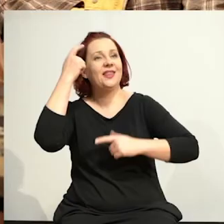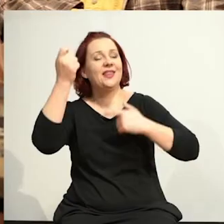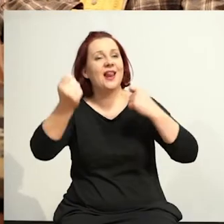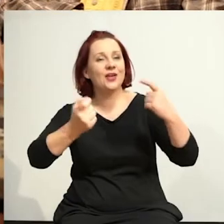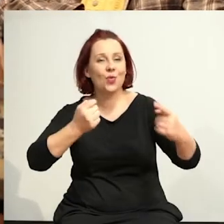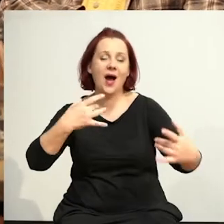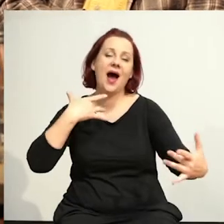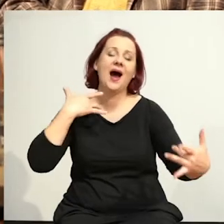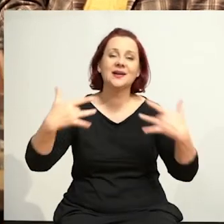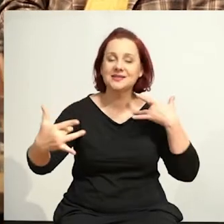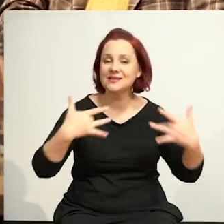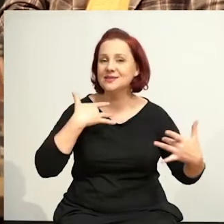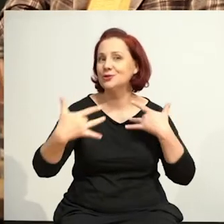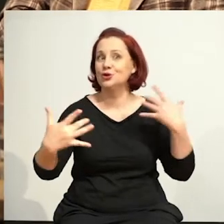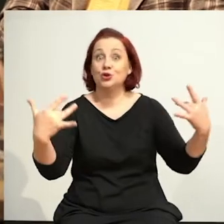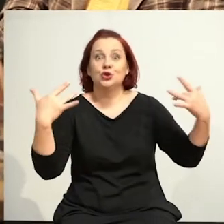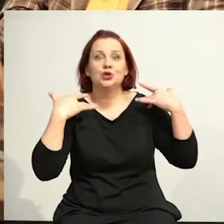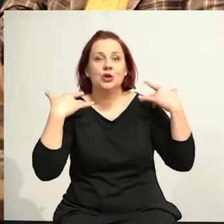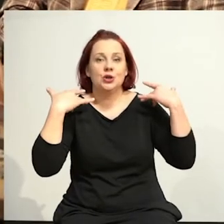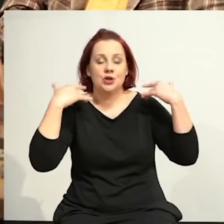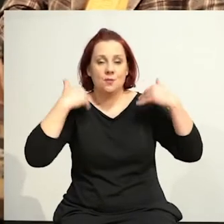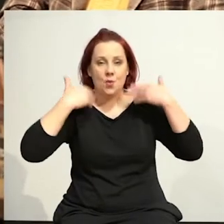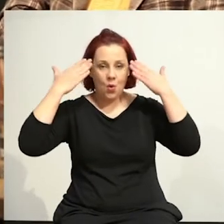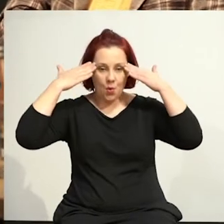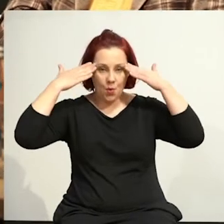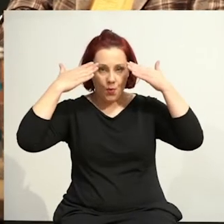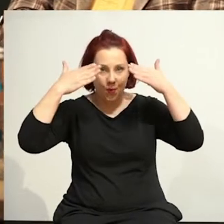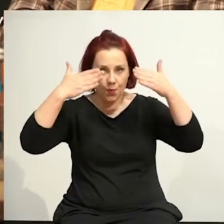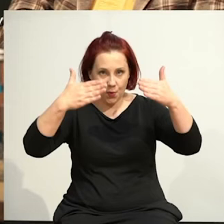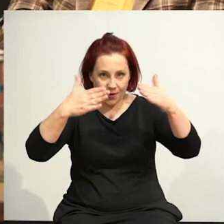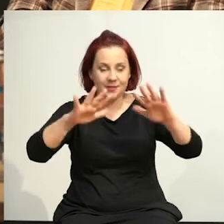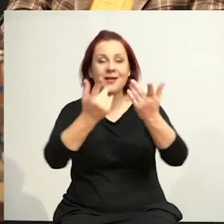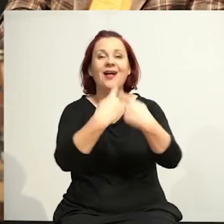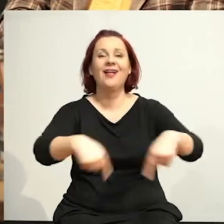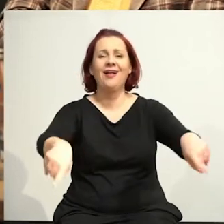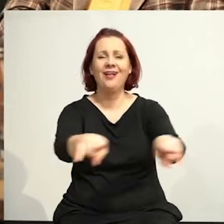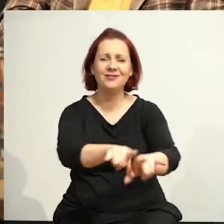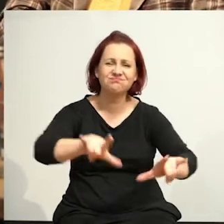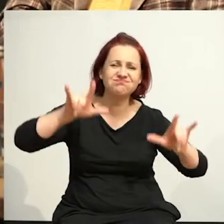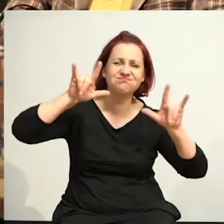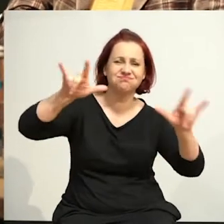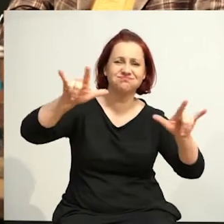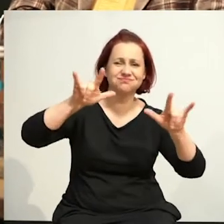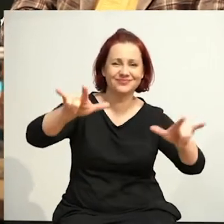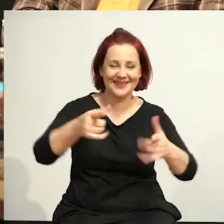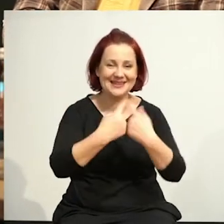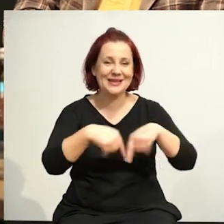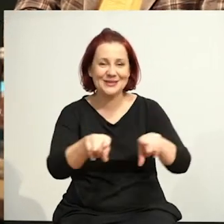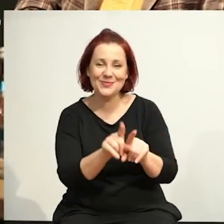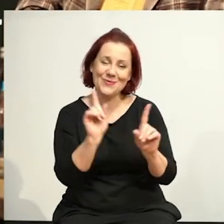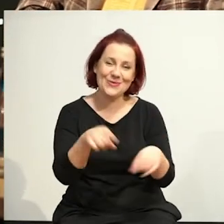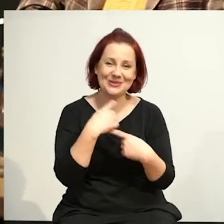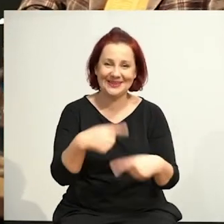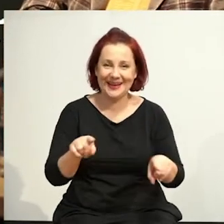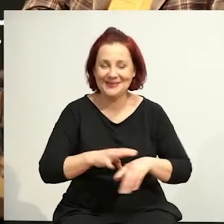ogóle życiowa koncentrowała się w pewnym zespole heavy metalowym i nie zapomnę,